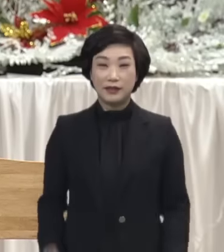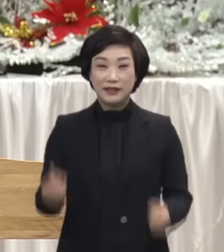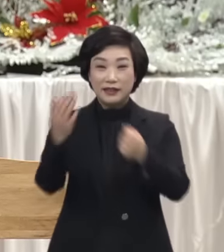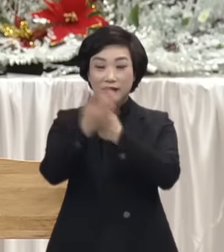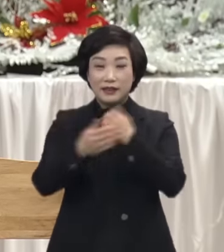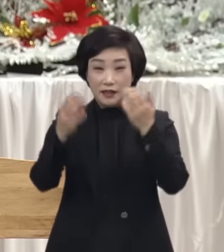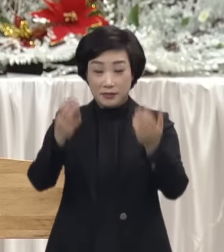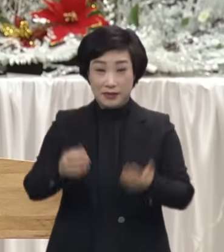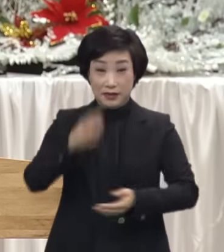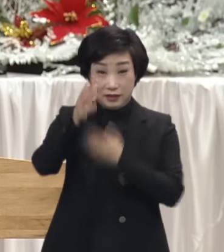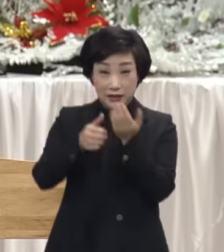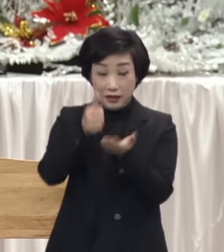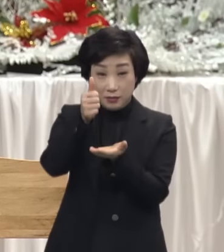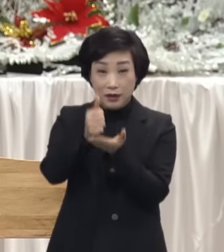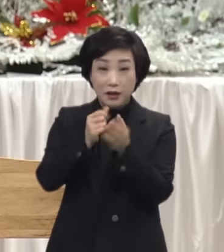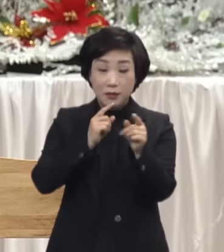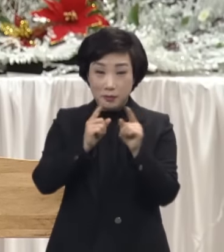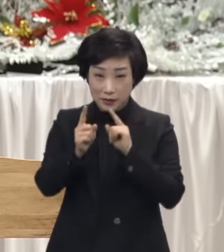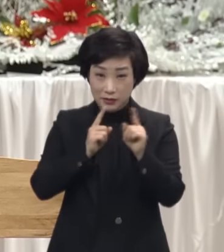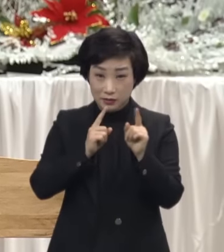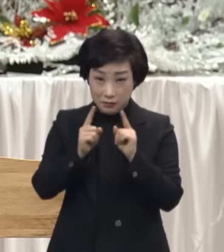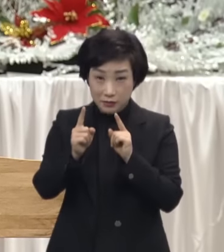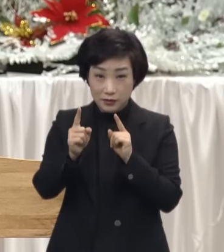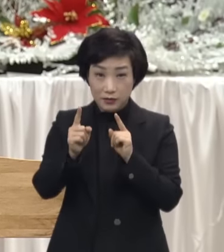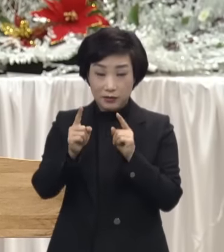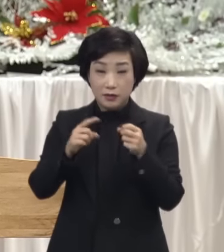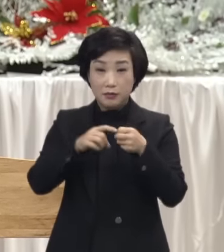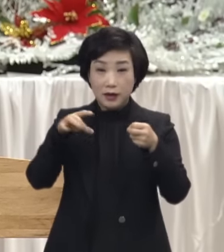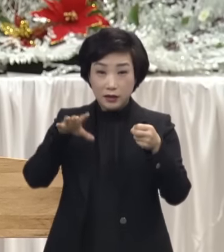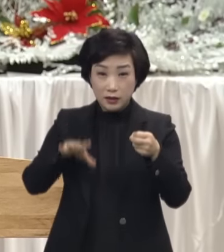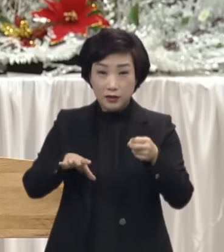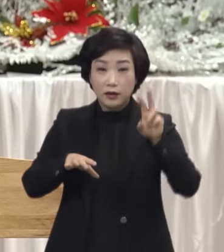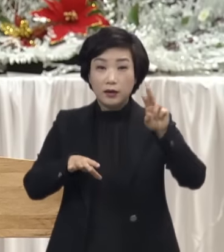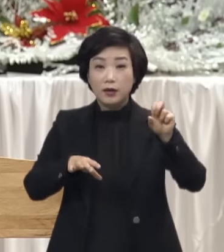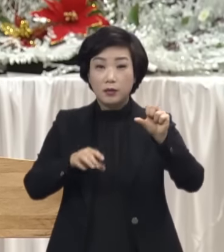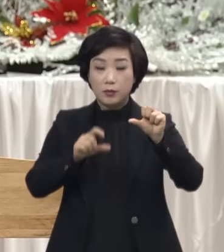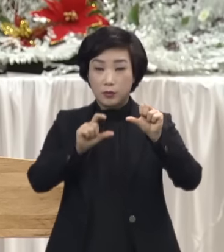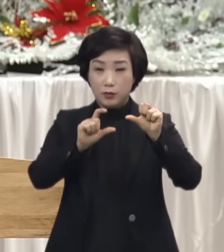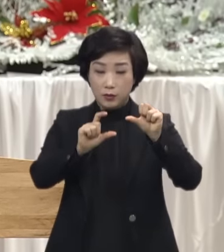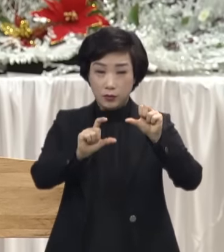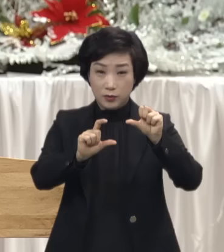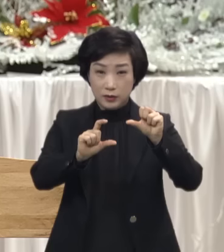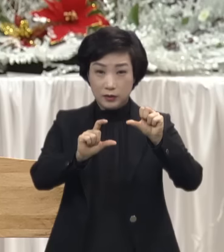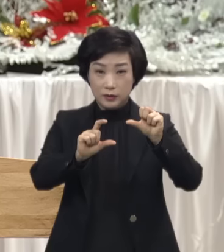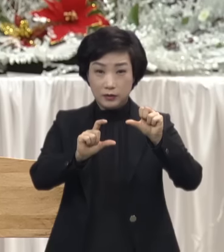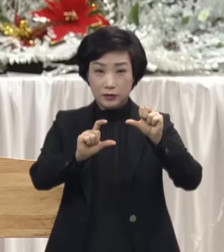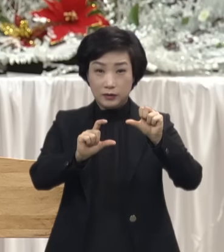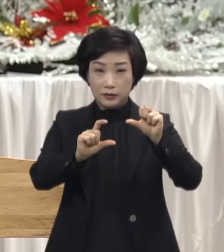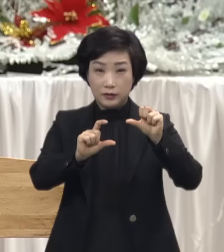은혜 받으실 하나님 말씀은 마태복음